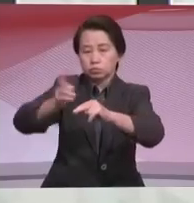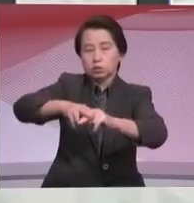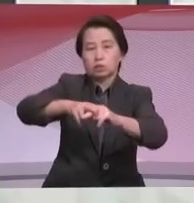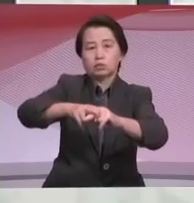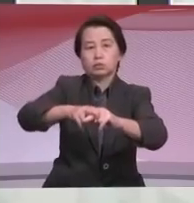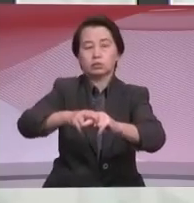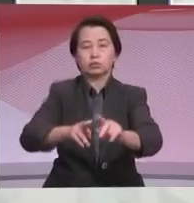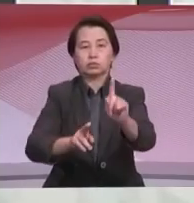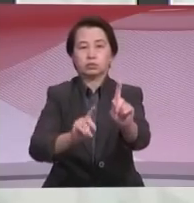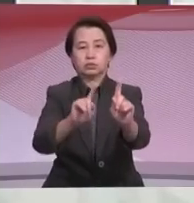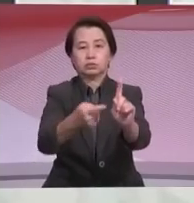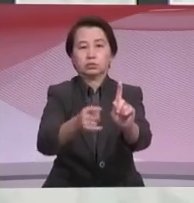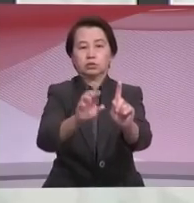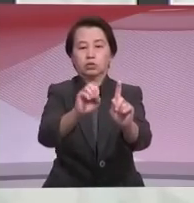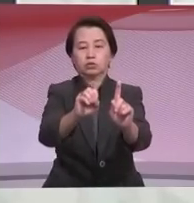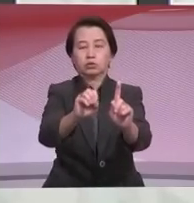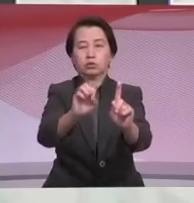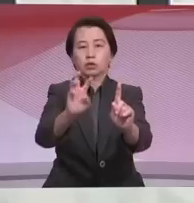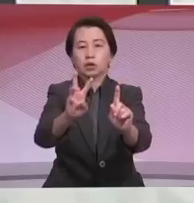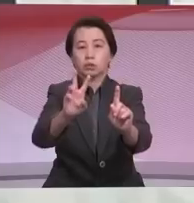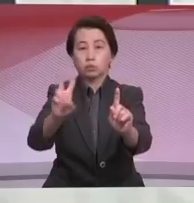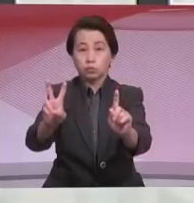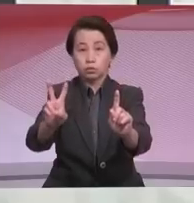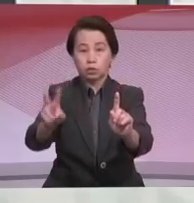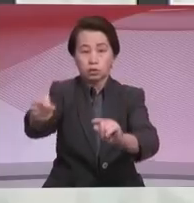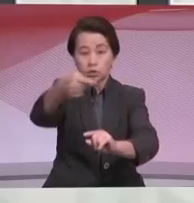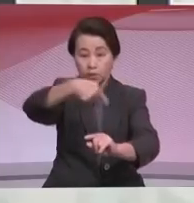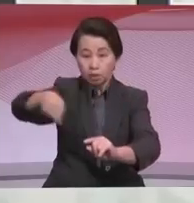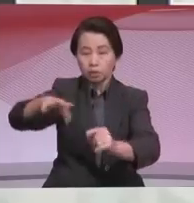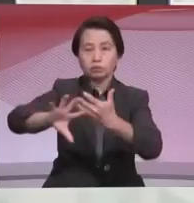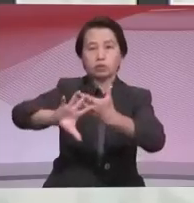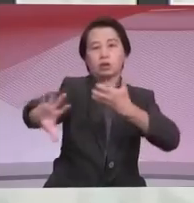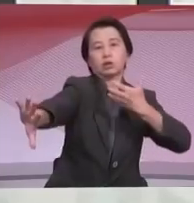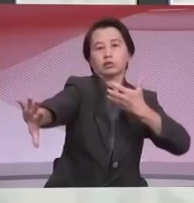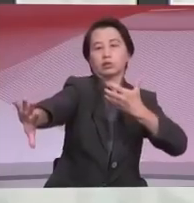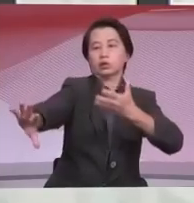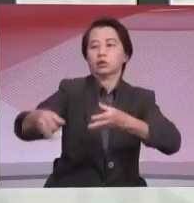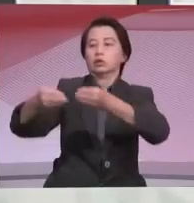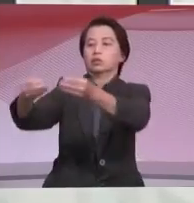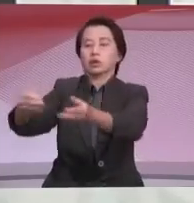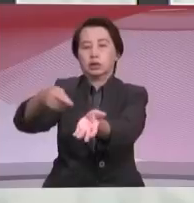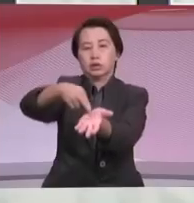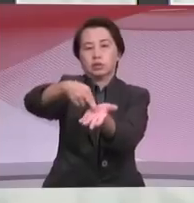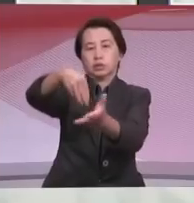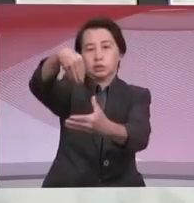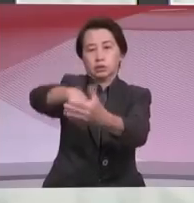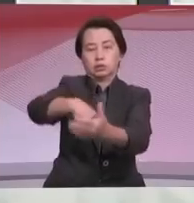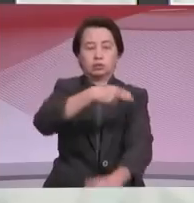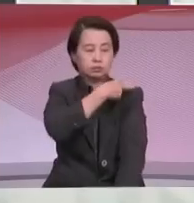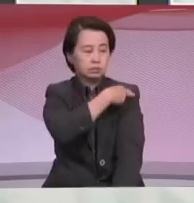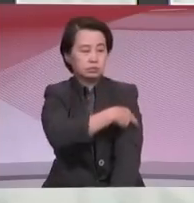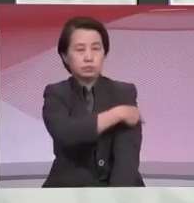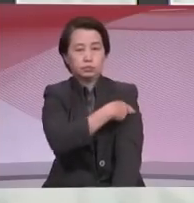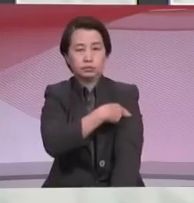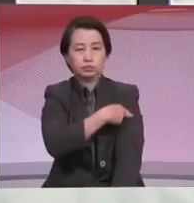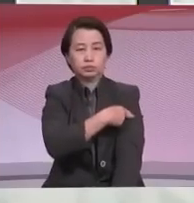kepada 1,062 kes dan mereka telah diasingkan dan diberi rawatan di hospital.